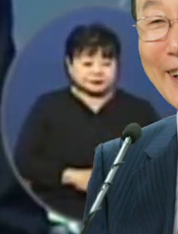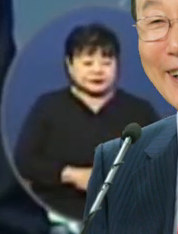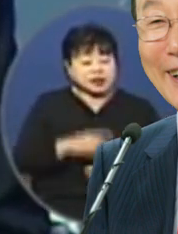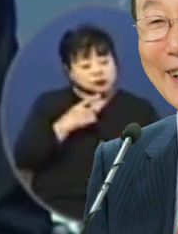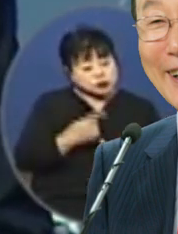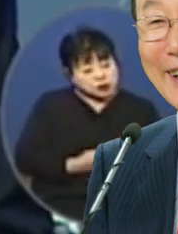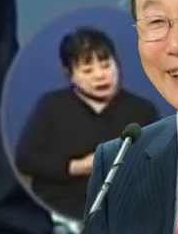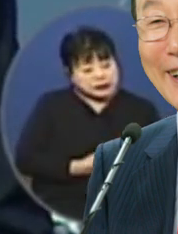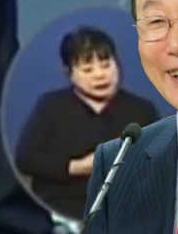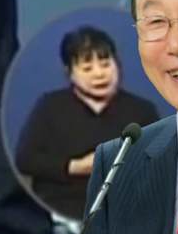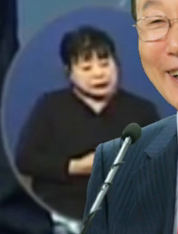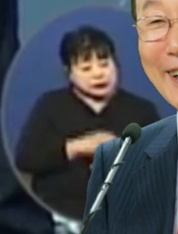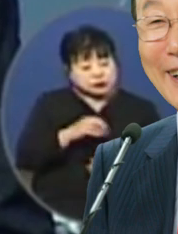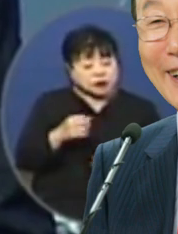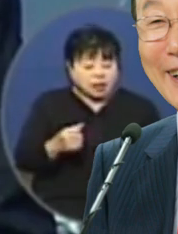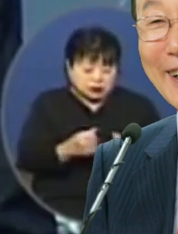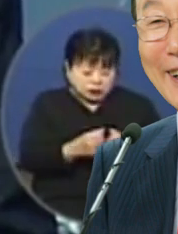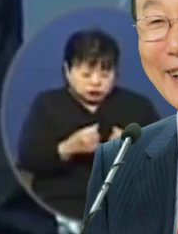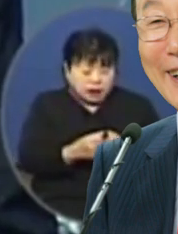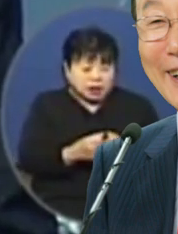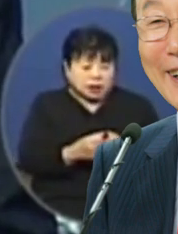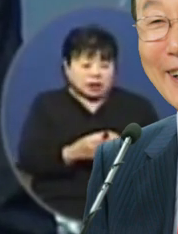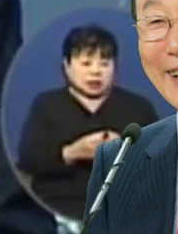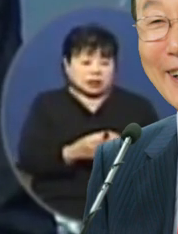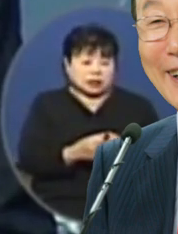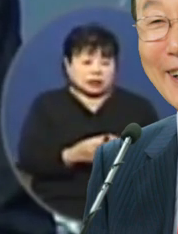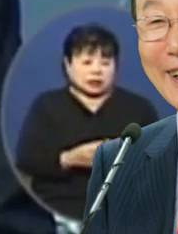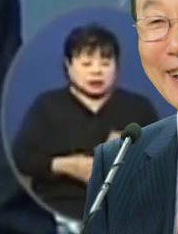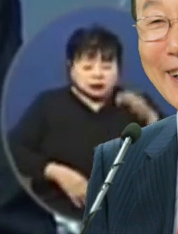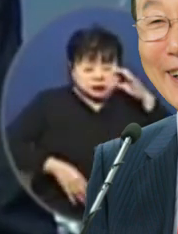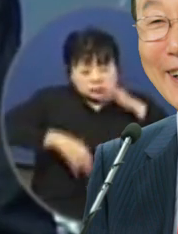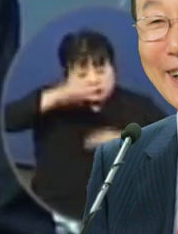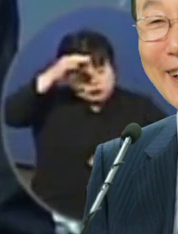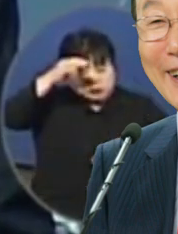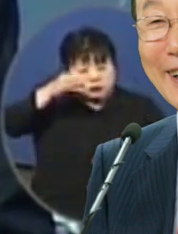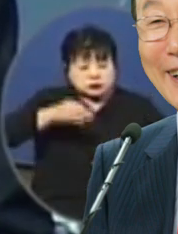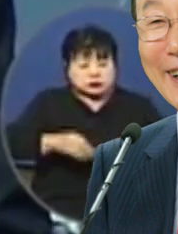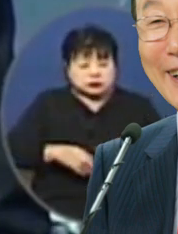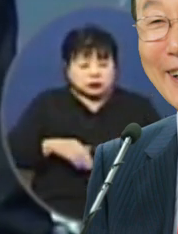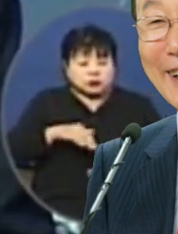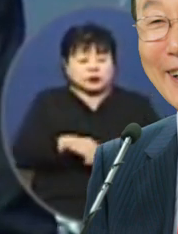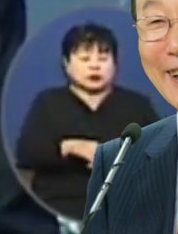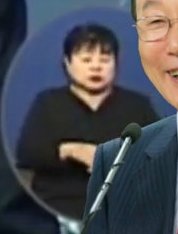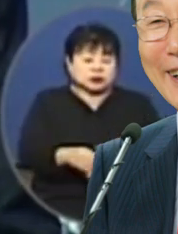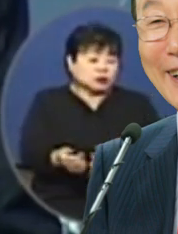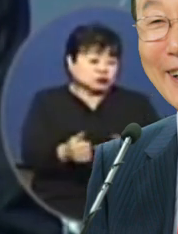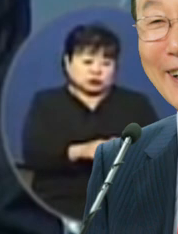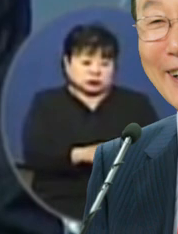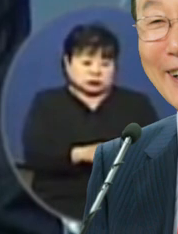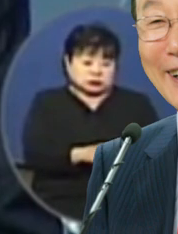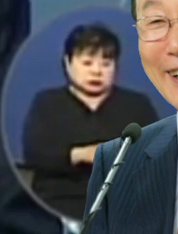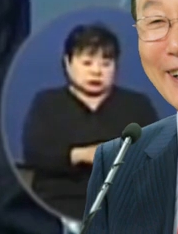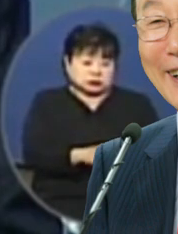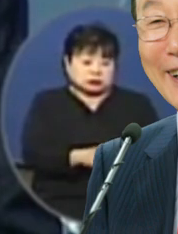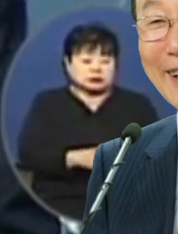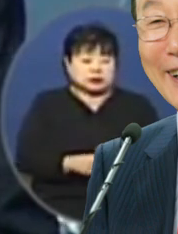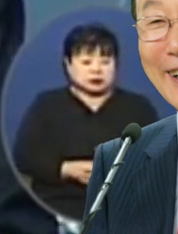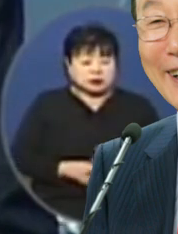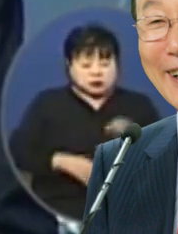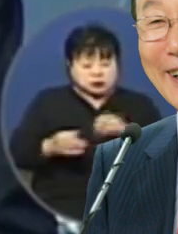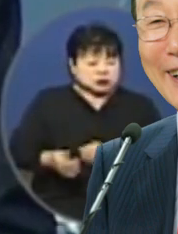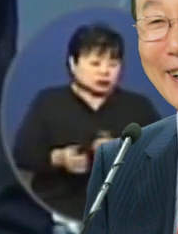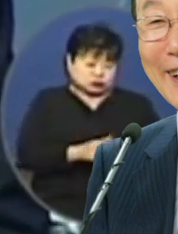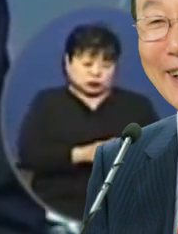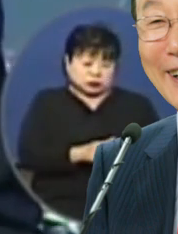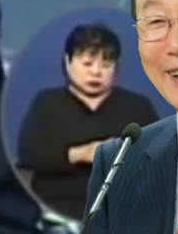우연히 이웃과 다투다가 이웃을 떠밀었더니 이웃이 죽었습니다. 그러면